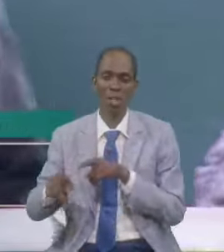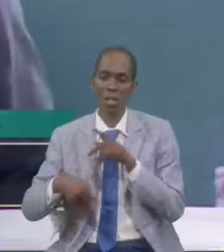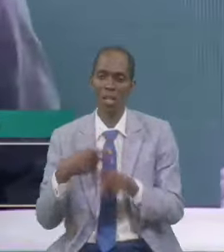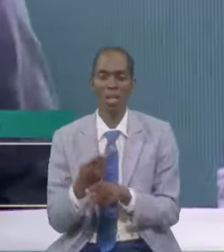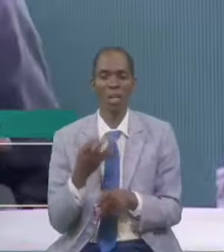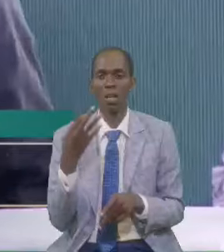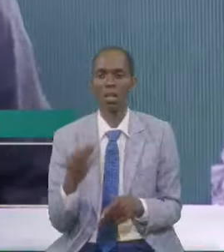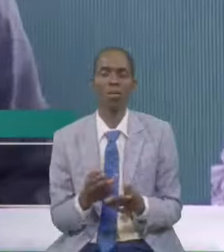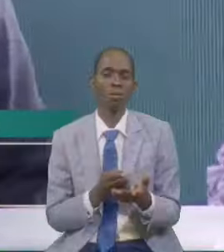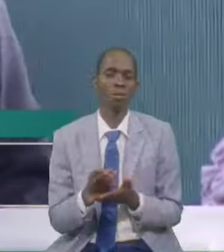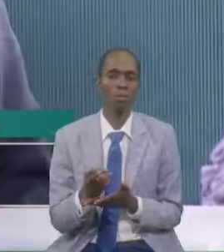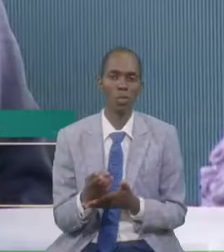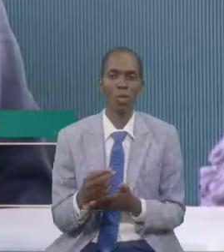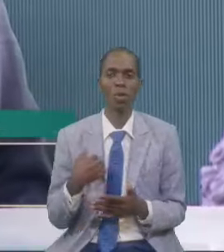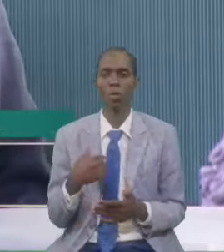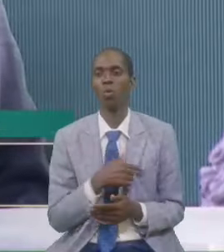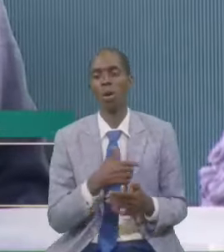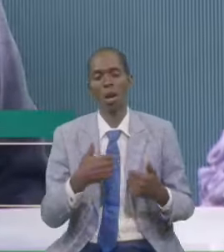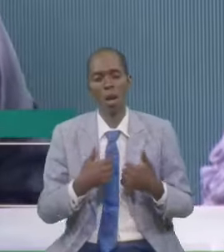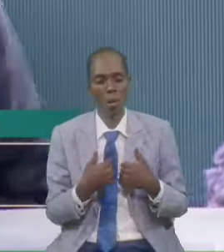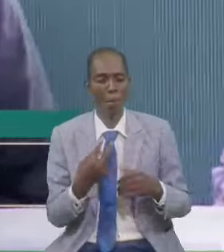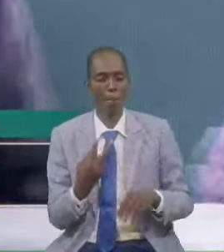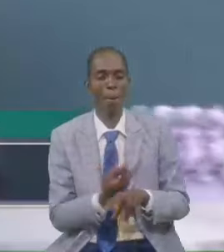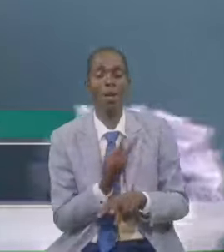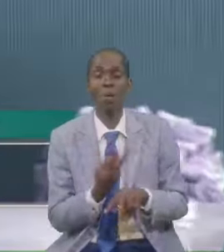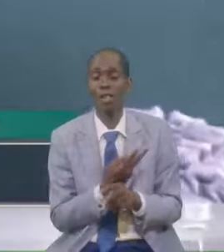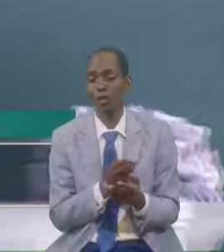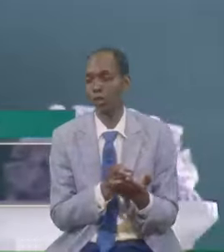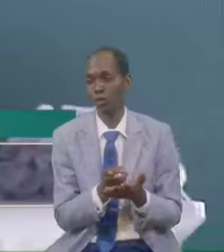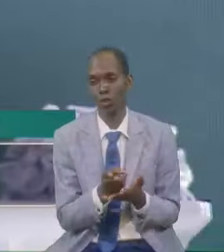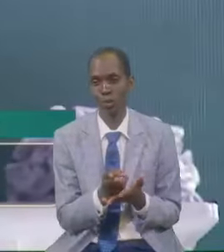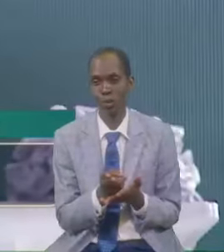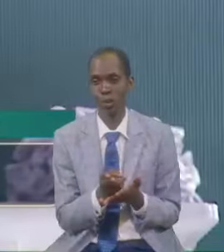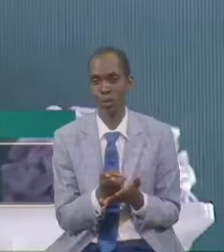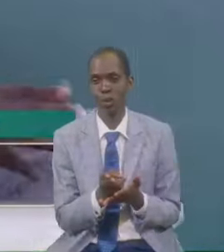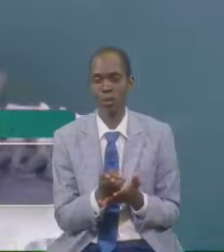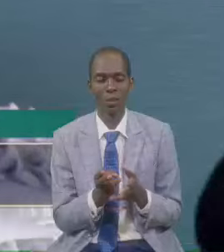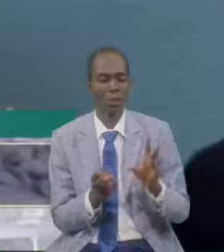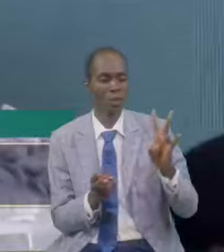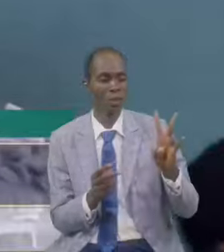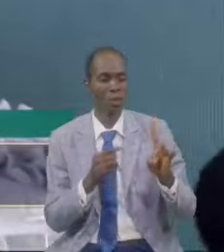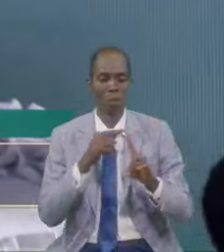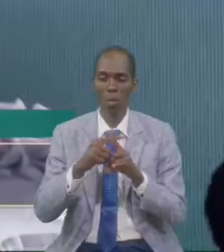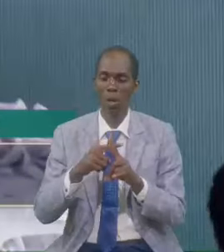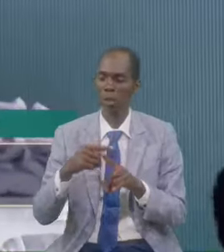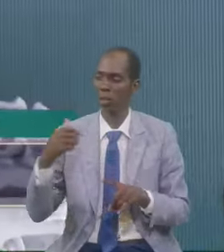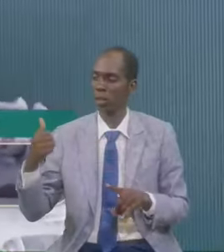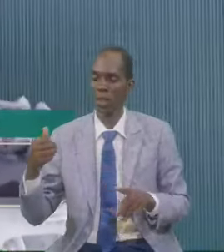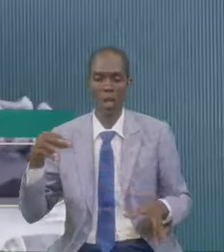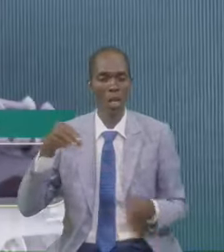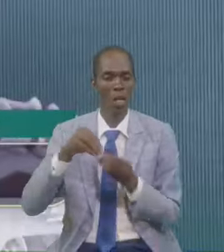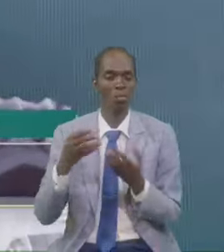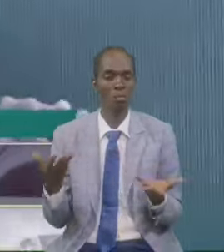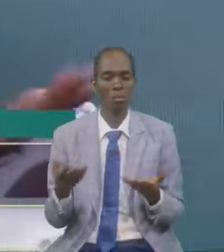is mathematical truth. అవి గణిత శాస్త్ర సత్యాలు. 7 plus 10 makes 17. 10 ప్లస్